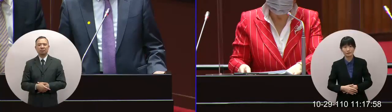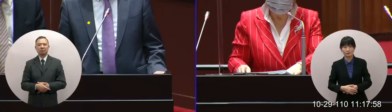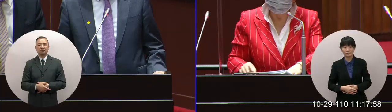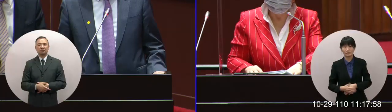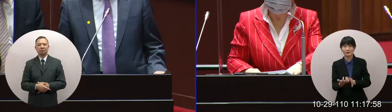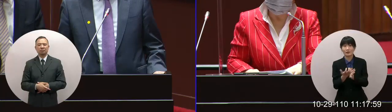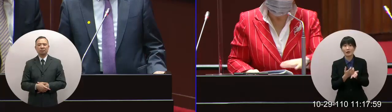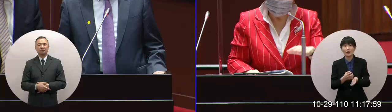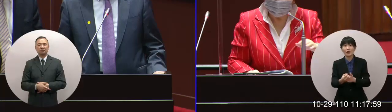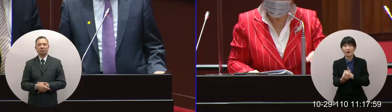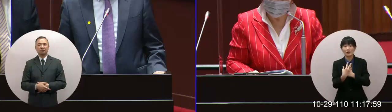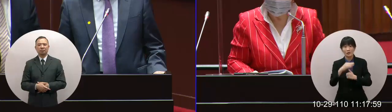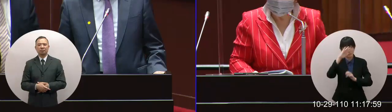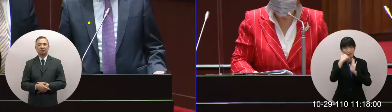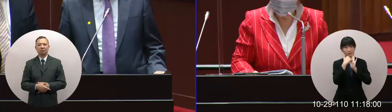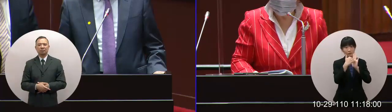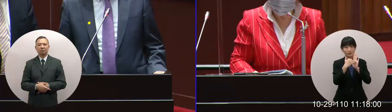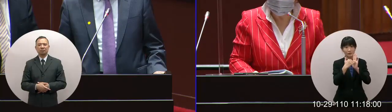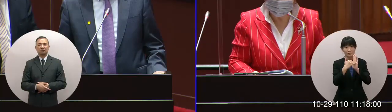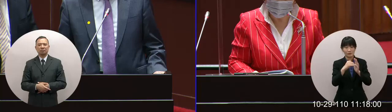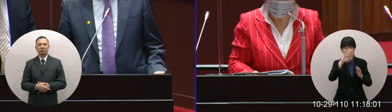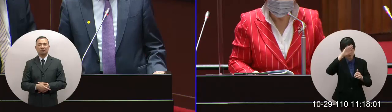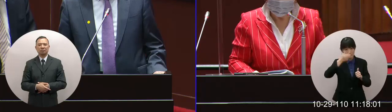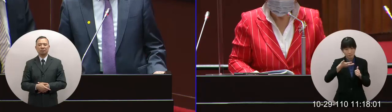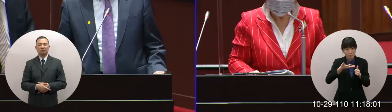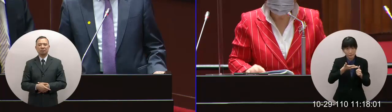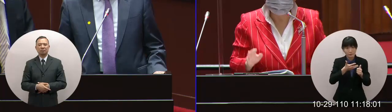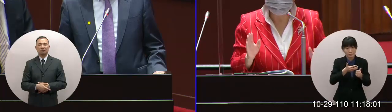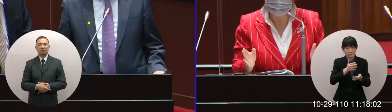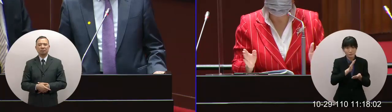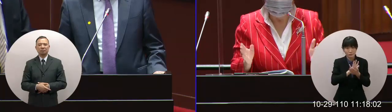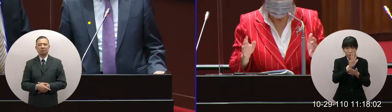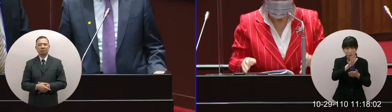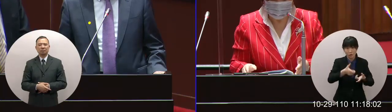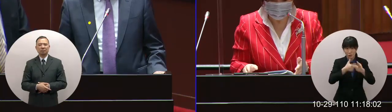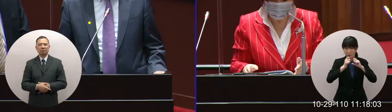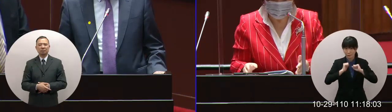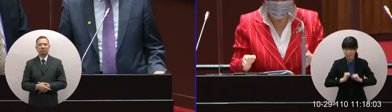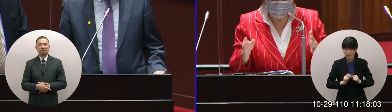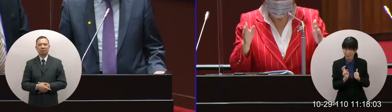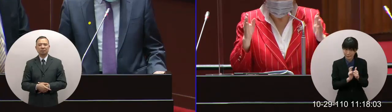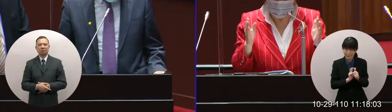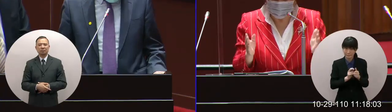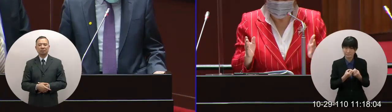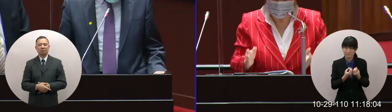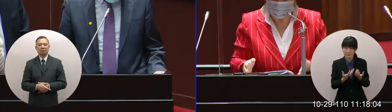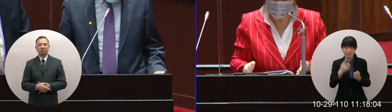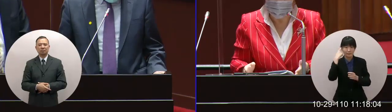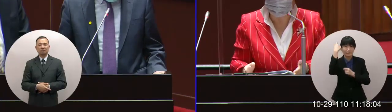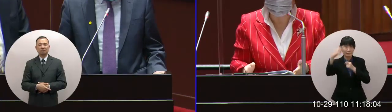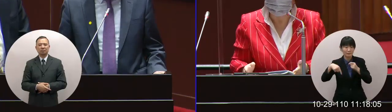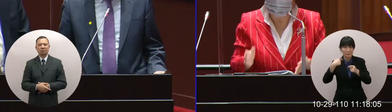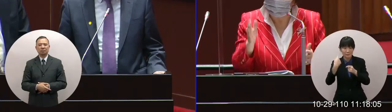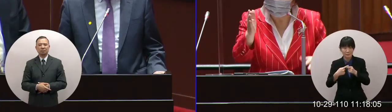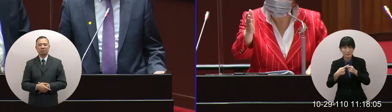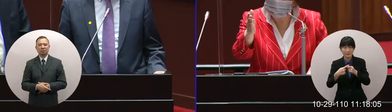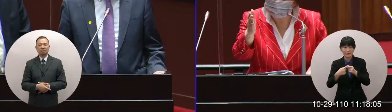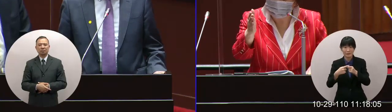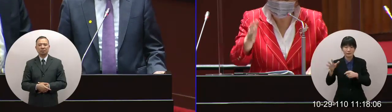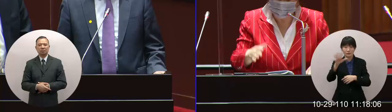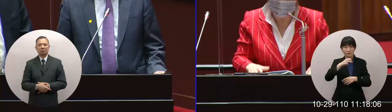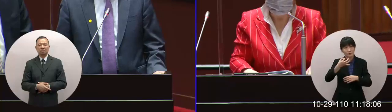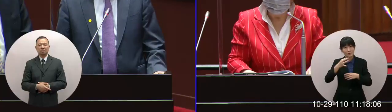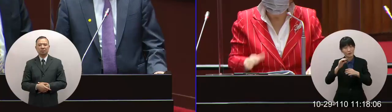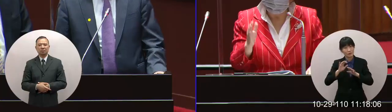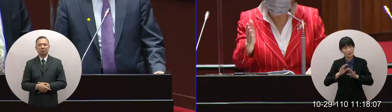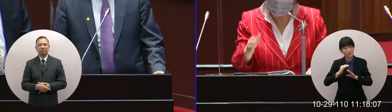刚刚提到防疫康复者急性后的照护，请问明年度的总额成长率，刚刚部长你